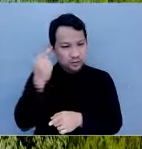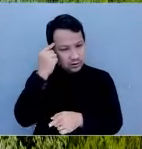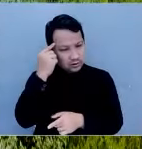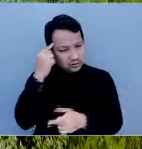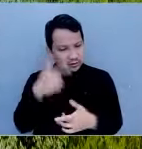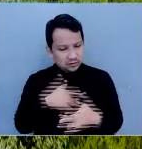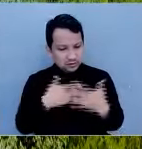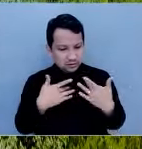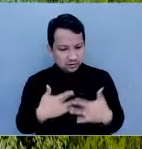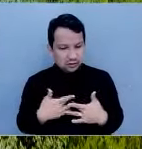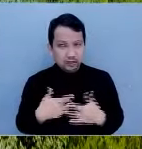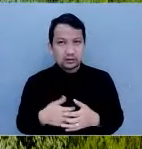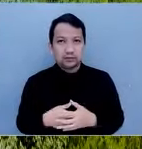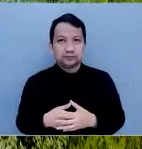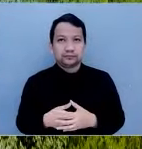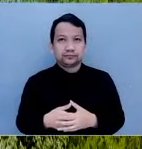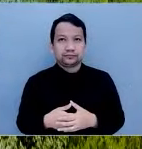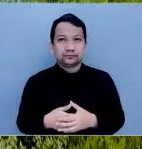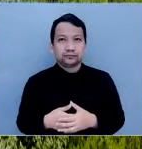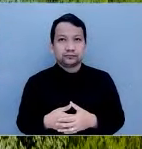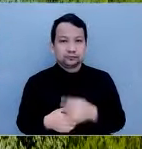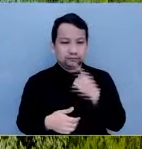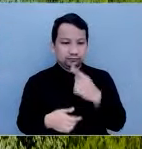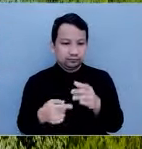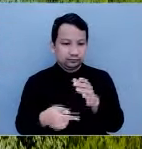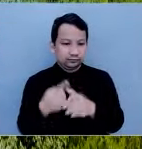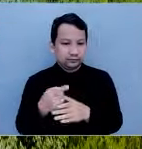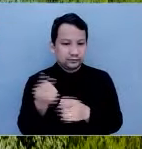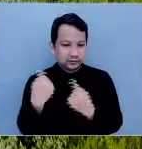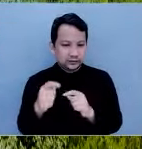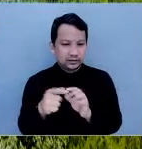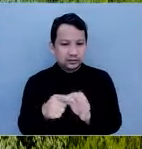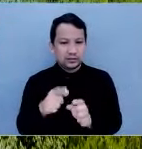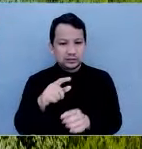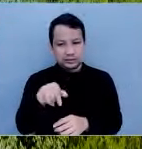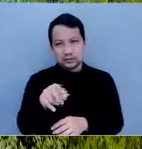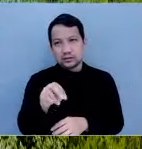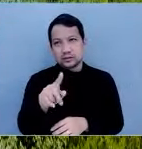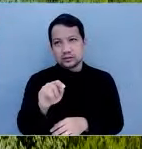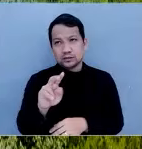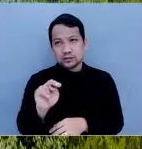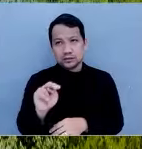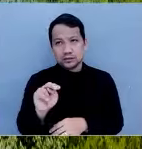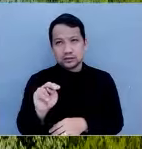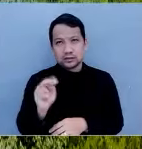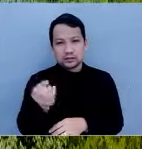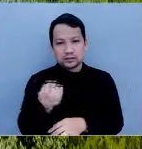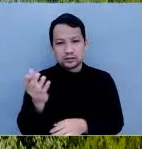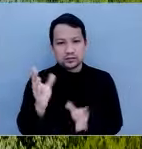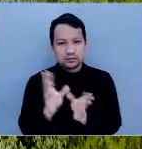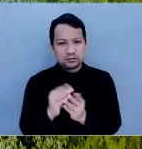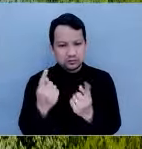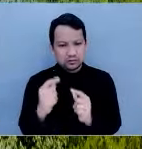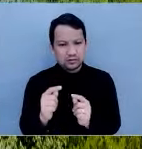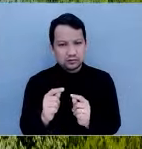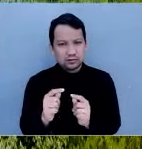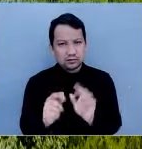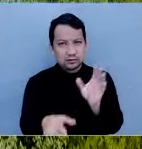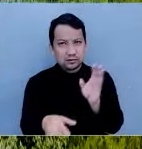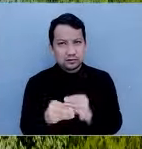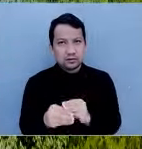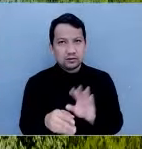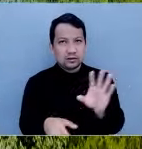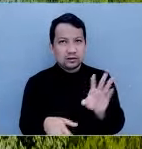puso. Hindi si Justin mabubo. Parang gustong-gustong subukan eh. Oo. Kanina ko pa nakikita ka eh. Parang subukan ni Justin eh. Isang subok pa lang. Meron